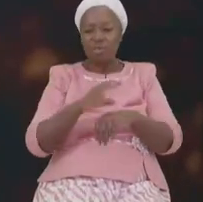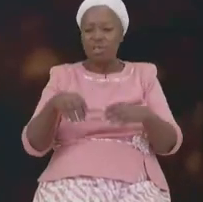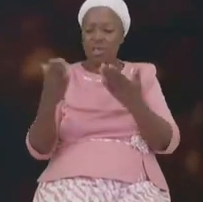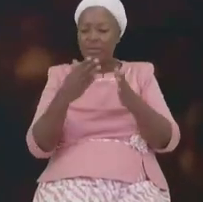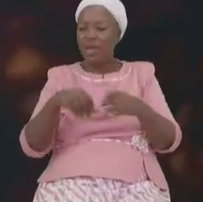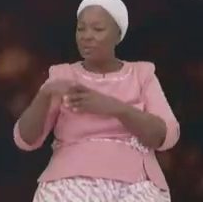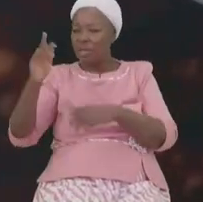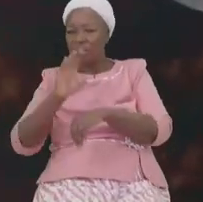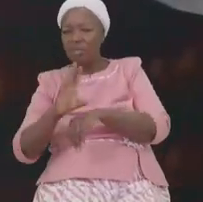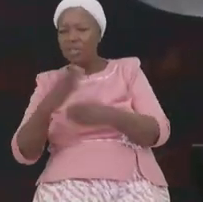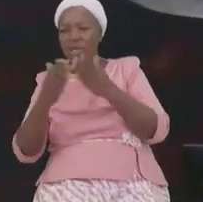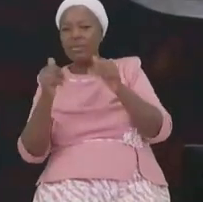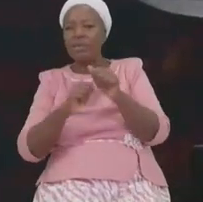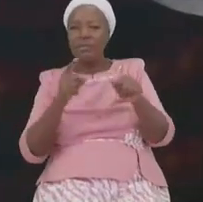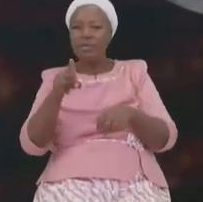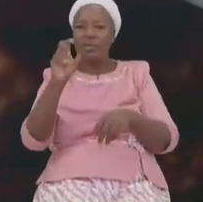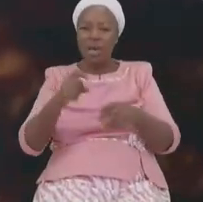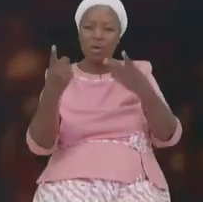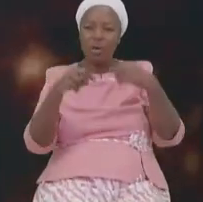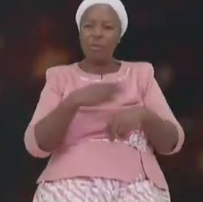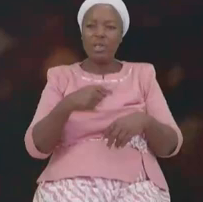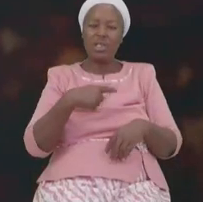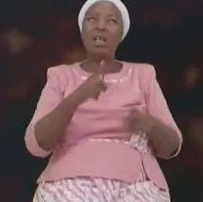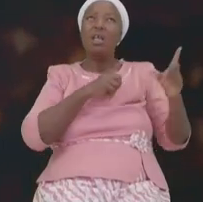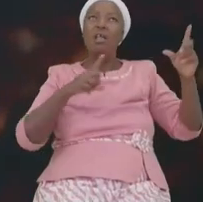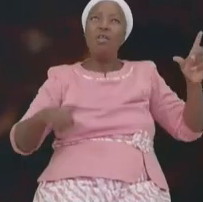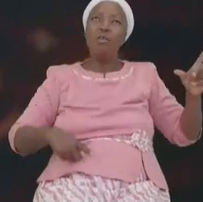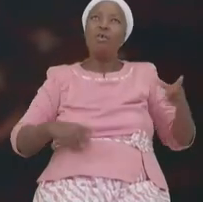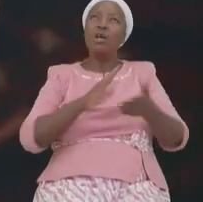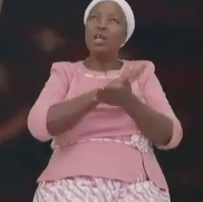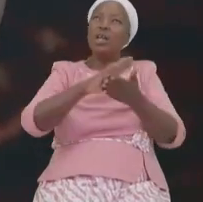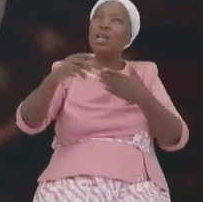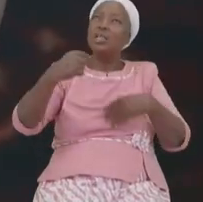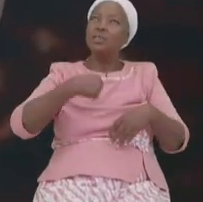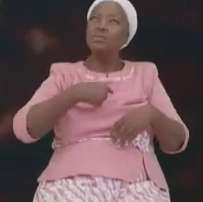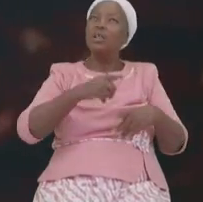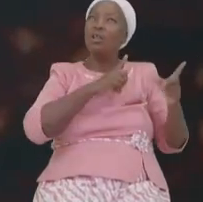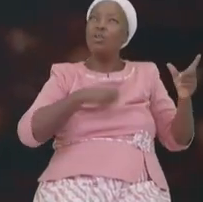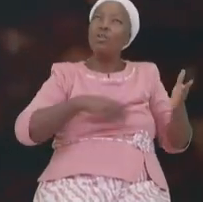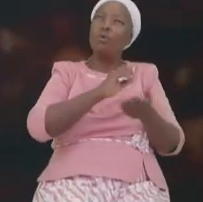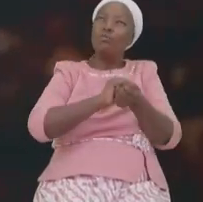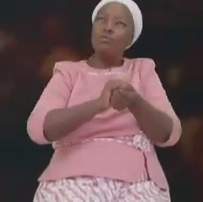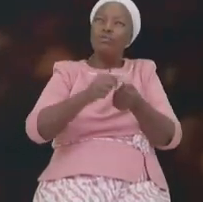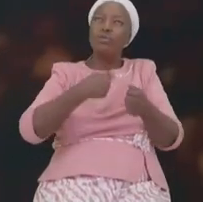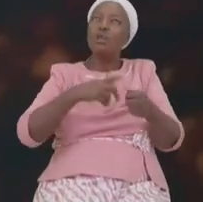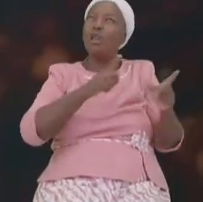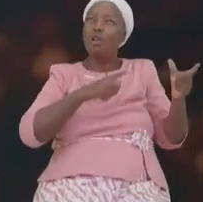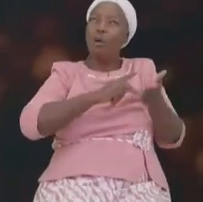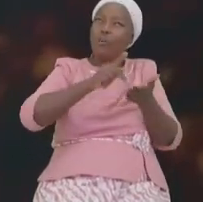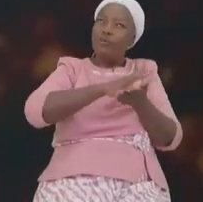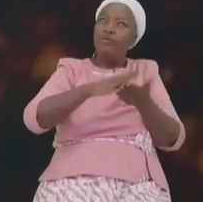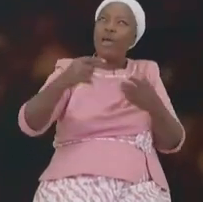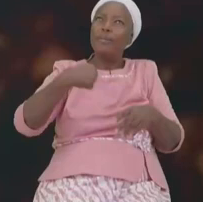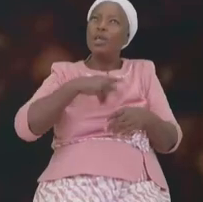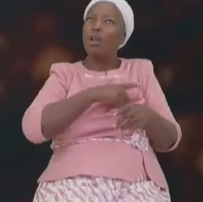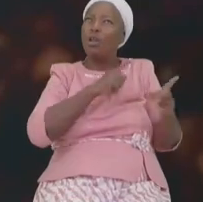partout. Tu peux venir et dire, Seigneur, purifie-moi. Seigneur, purge-moi. Seigneur, purifie-moi. Seigneur, ôte la nature